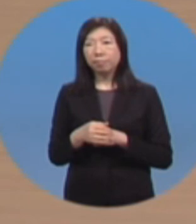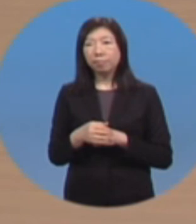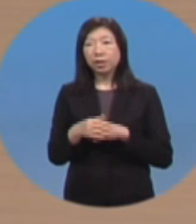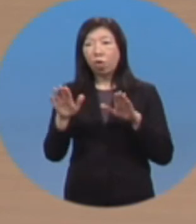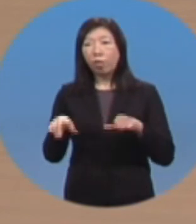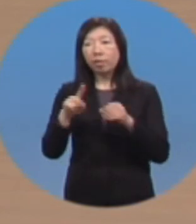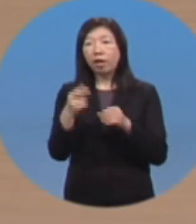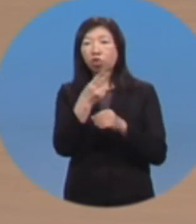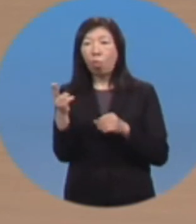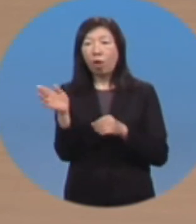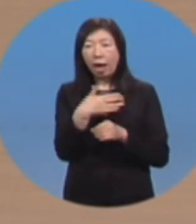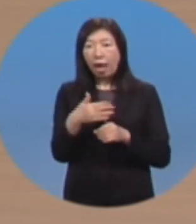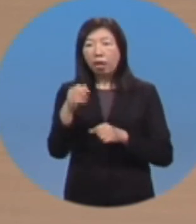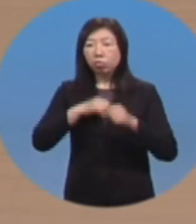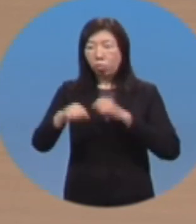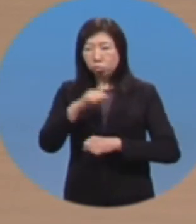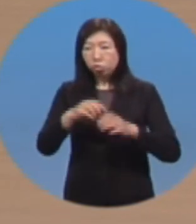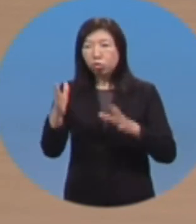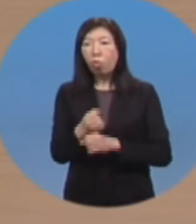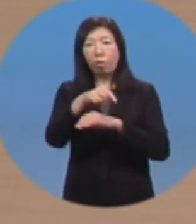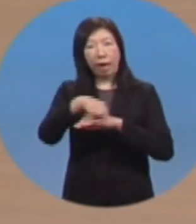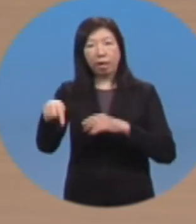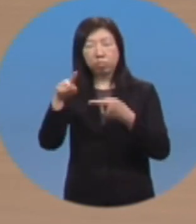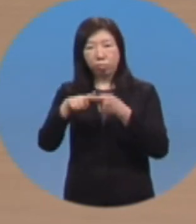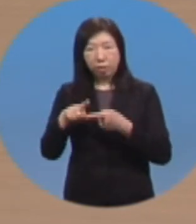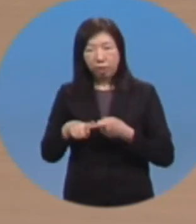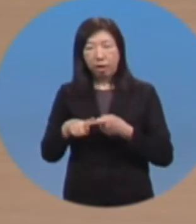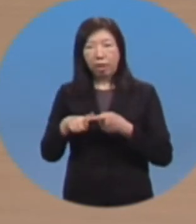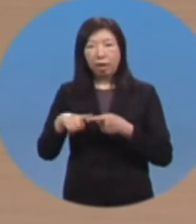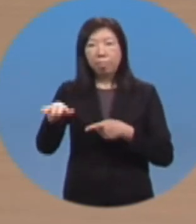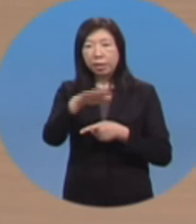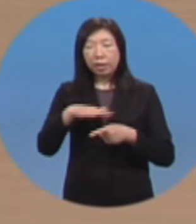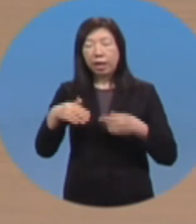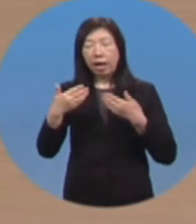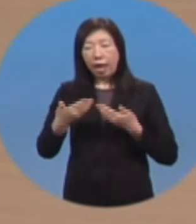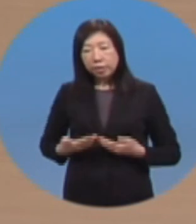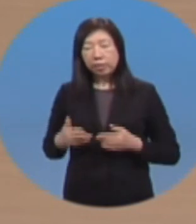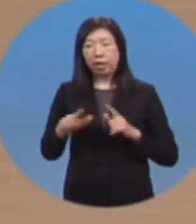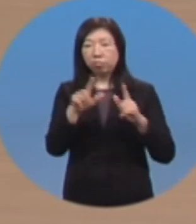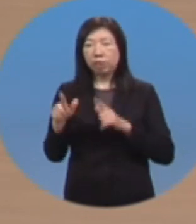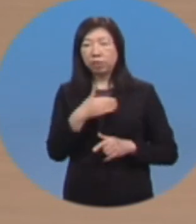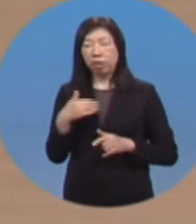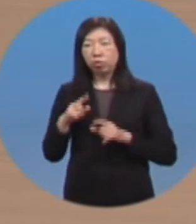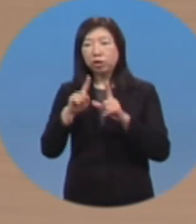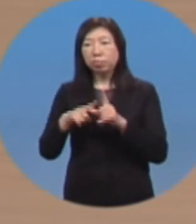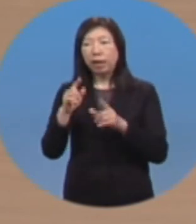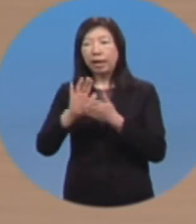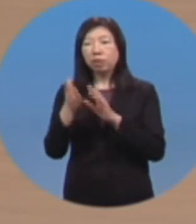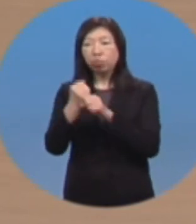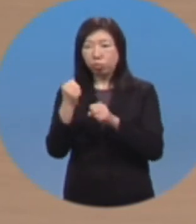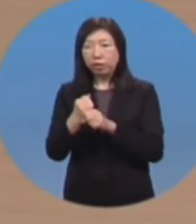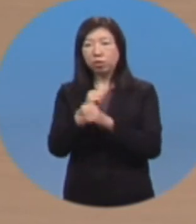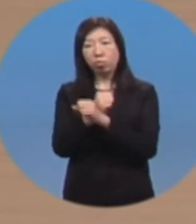今年度から動き出す新しい総合計画に沿って、誰もが安心して暮らせる千葉県づくりに取り組んでほしいです